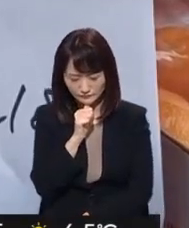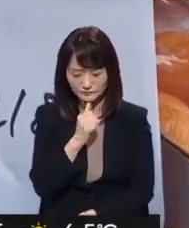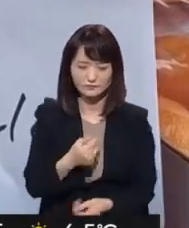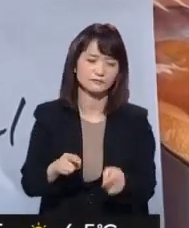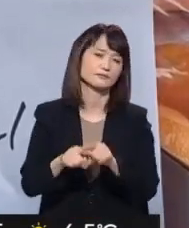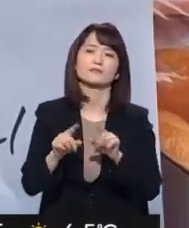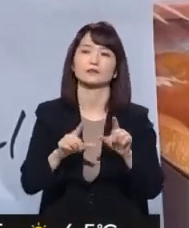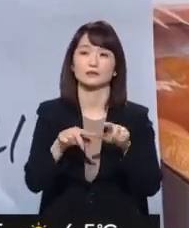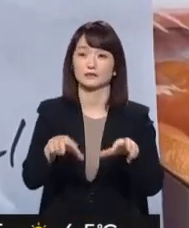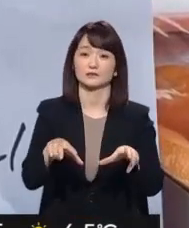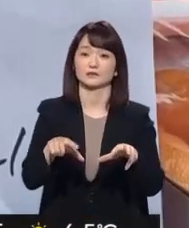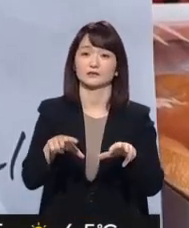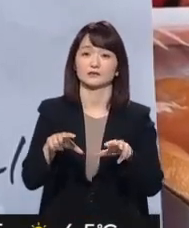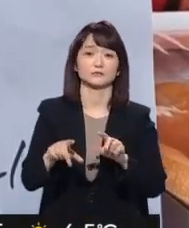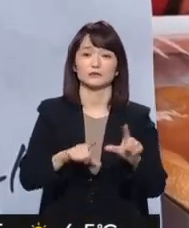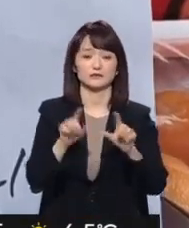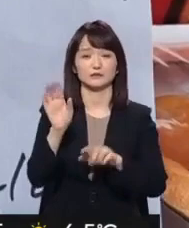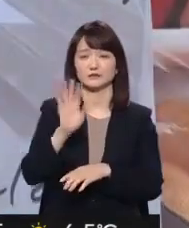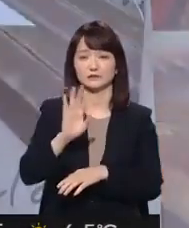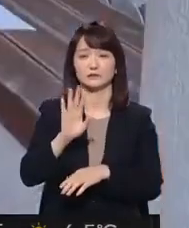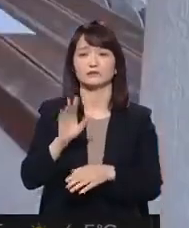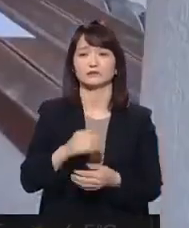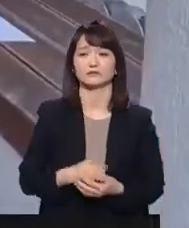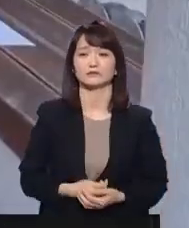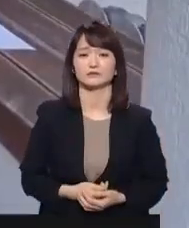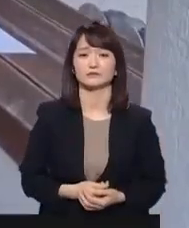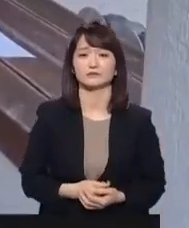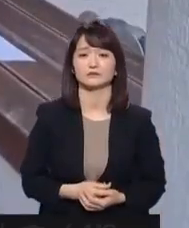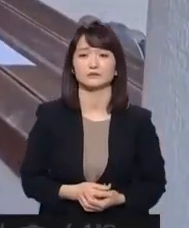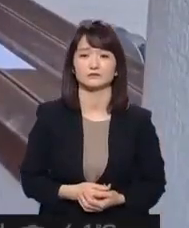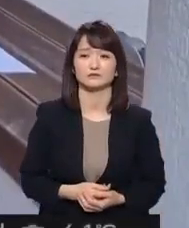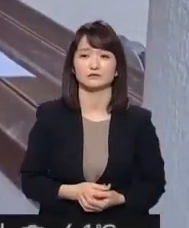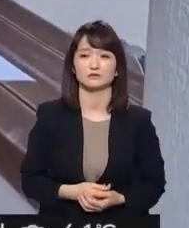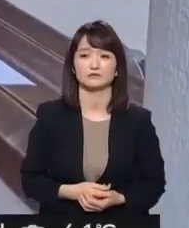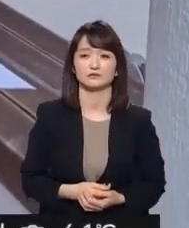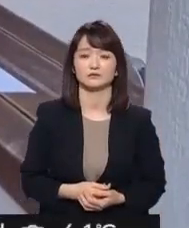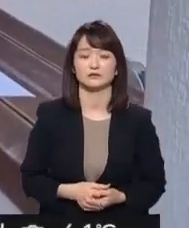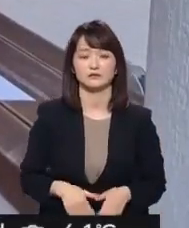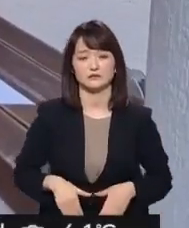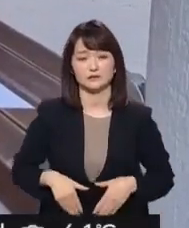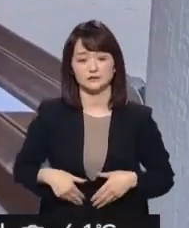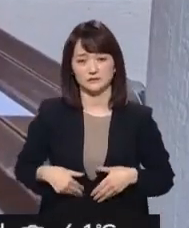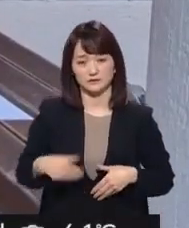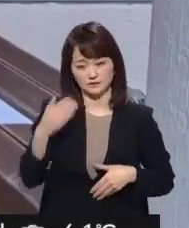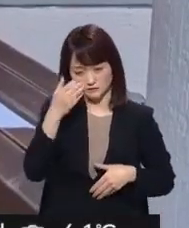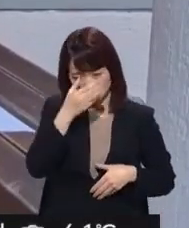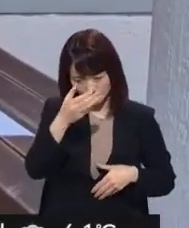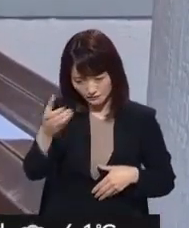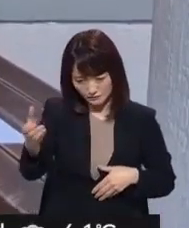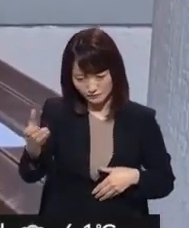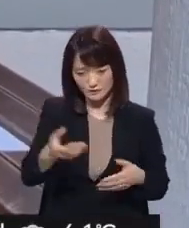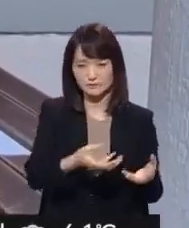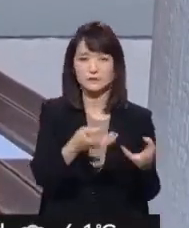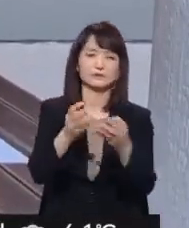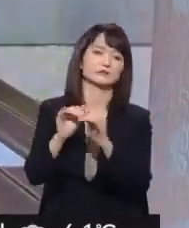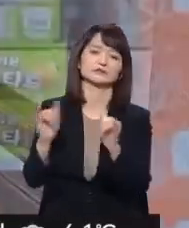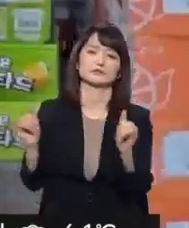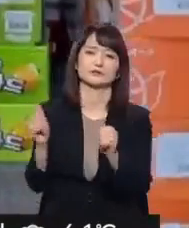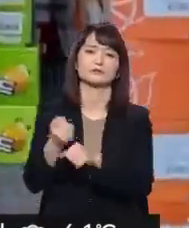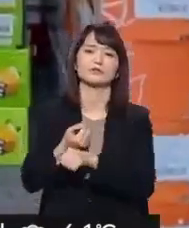살고 계시지는 않을 수도 있는 것 같은데 좌관이 작은 따뜻함이 많은 사람들에게 전달되길